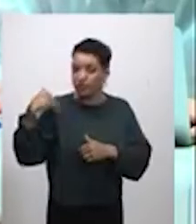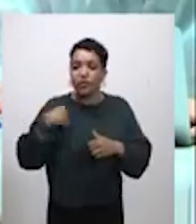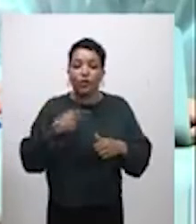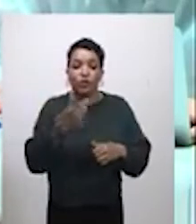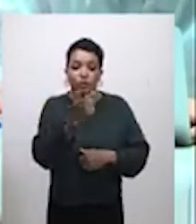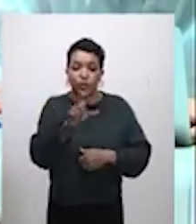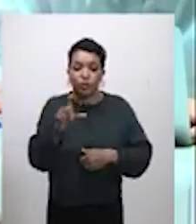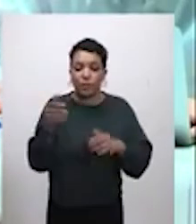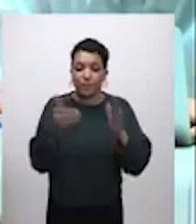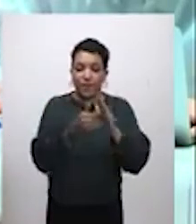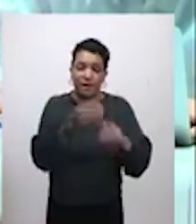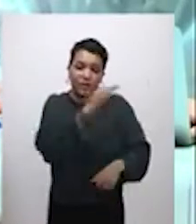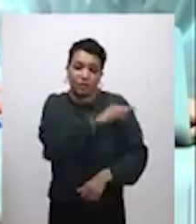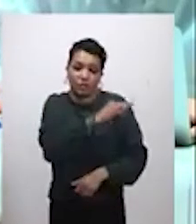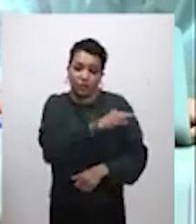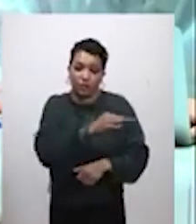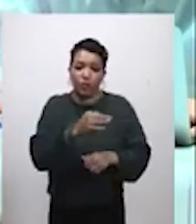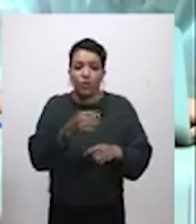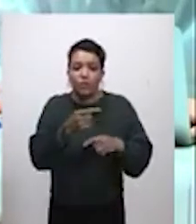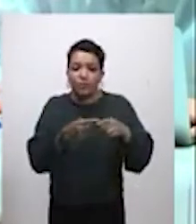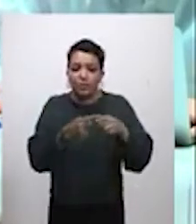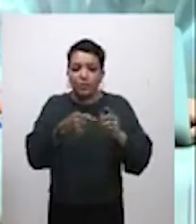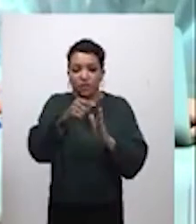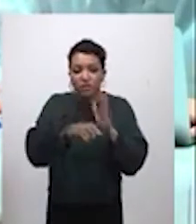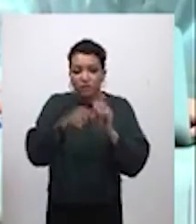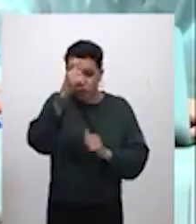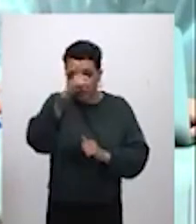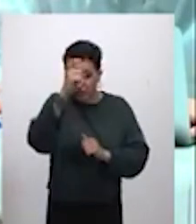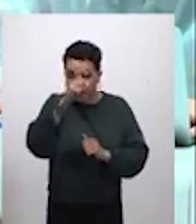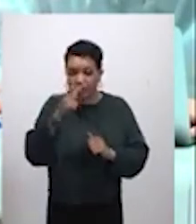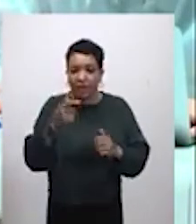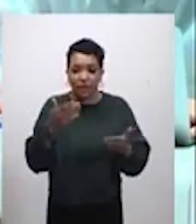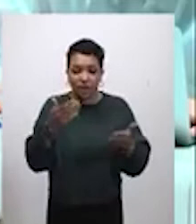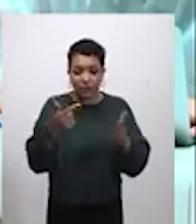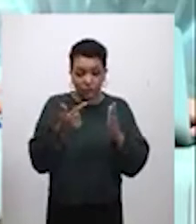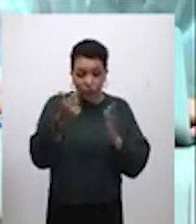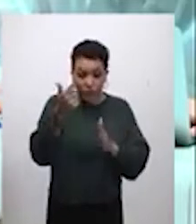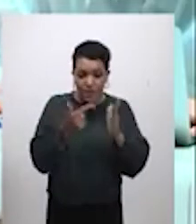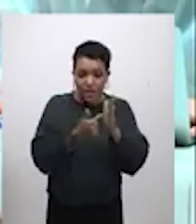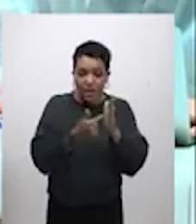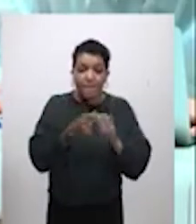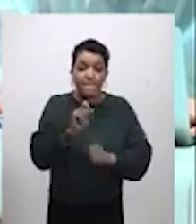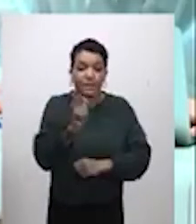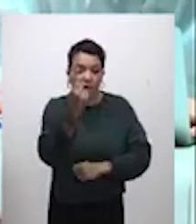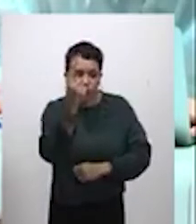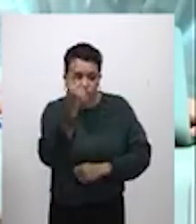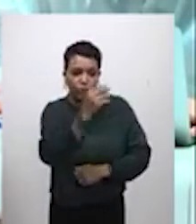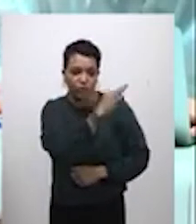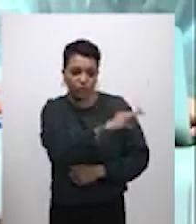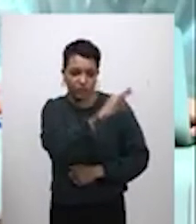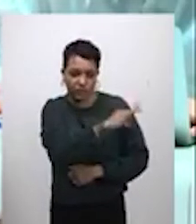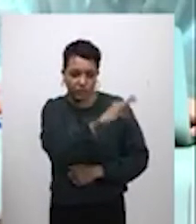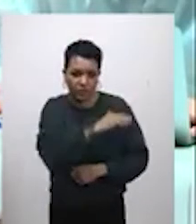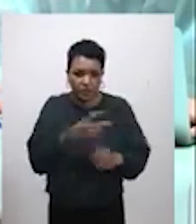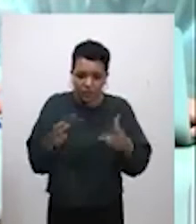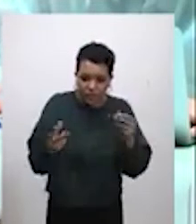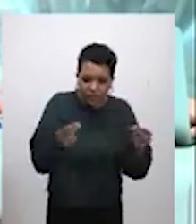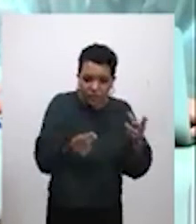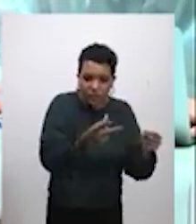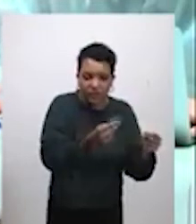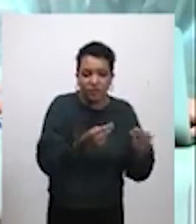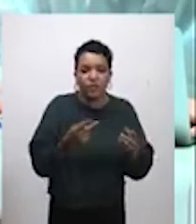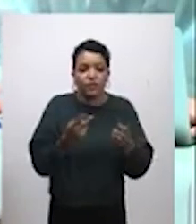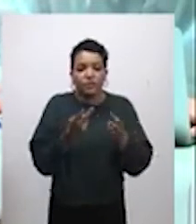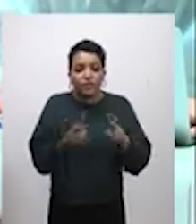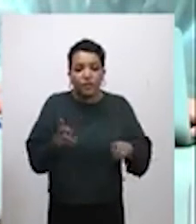injections courant juillet et on en est à 2600 injections par jour. La ville a également largement